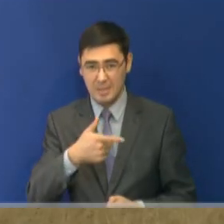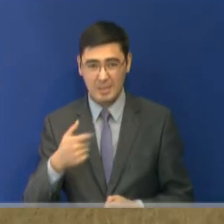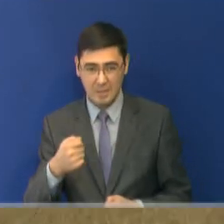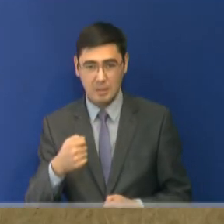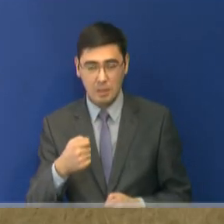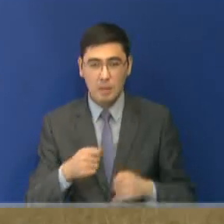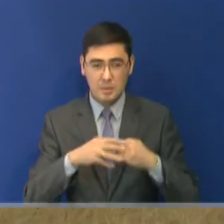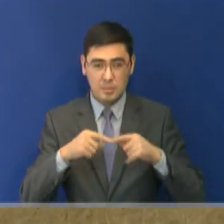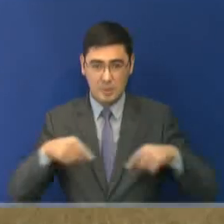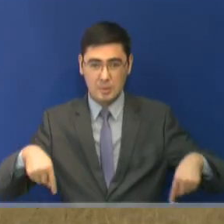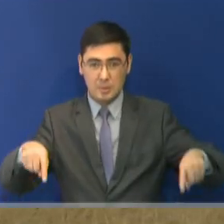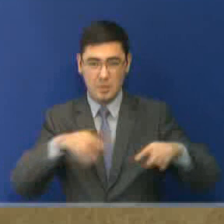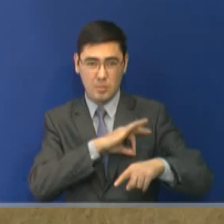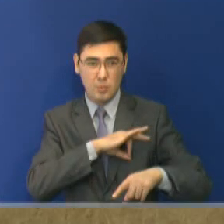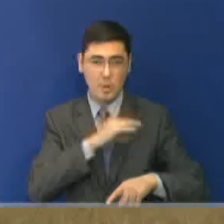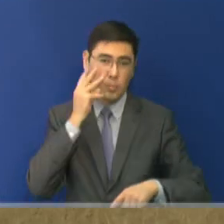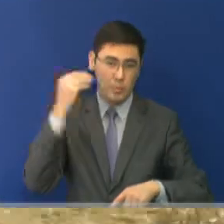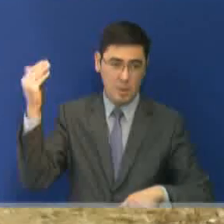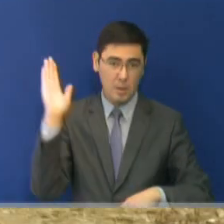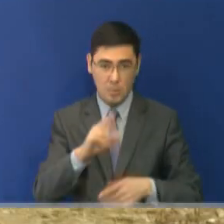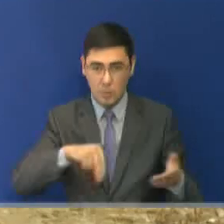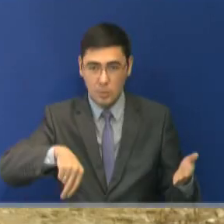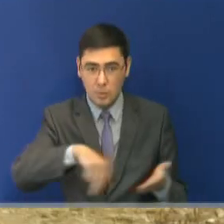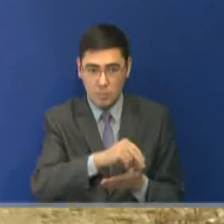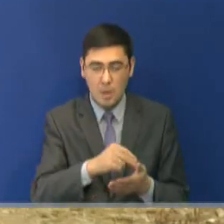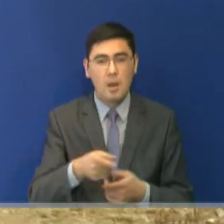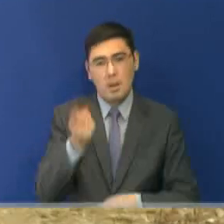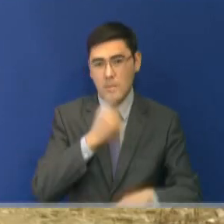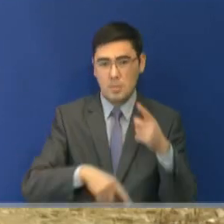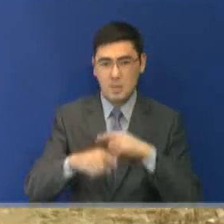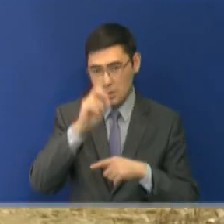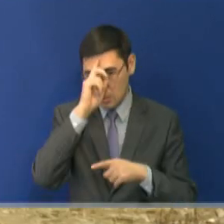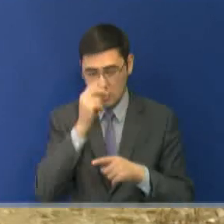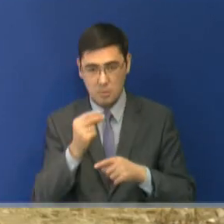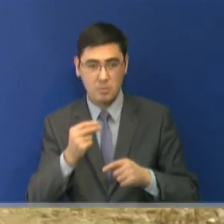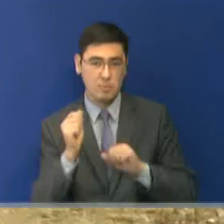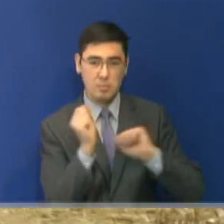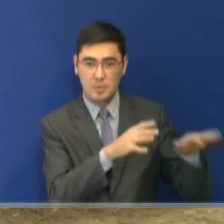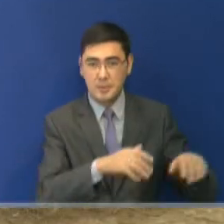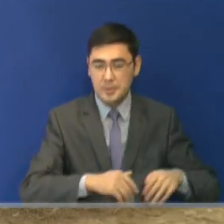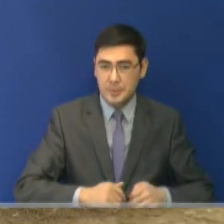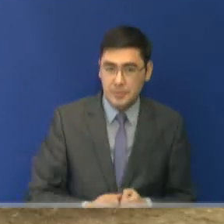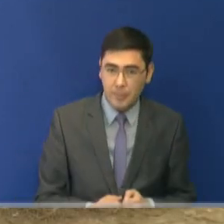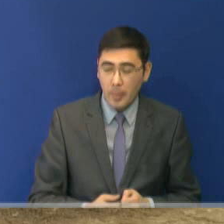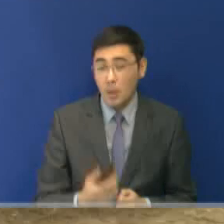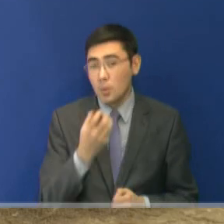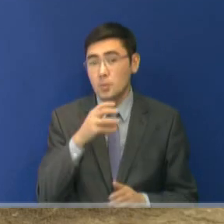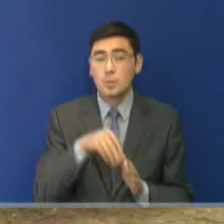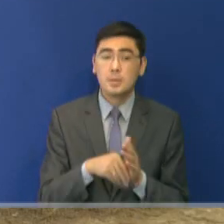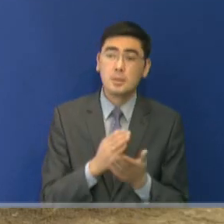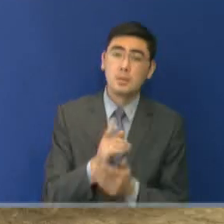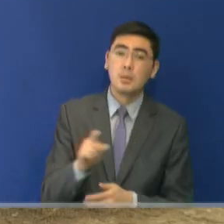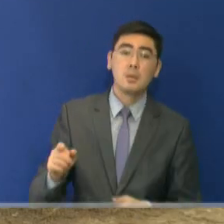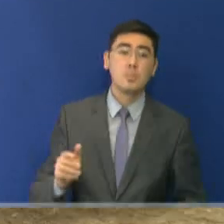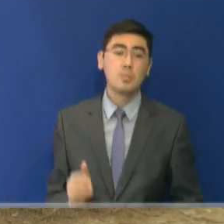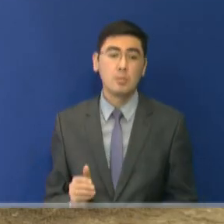поселке Комсомольский, приобретенные алматинской компанией, были возвращены в государственную собственность. Среди предпринимателей города также встречаются